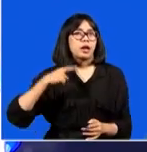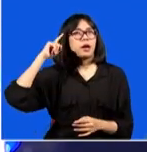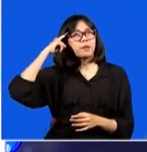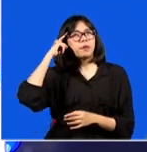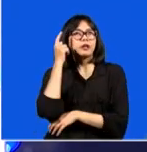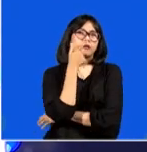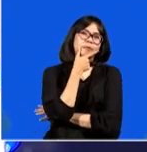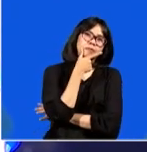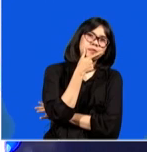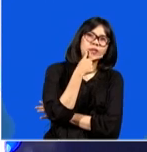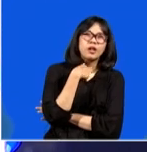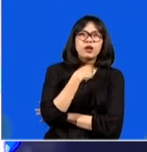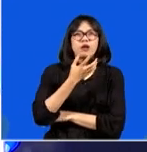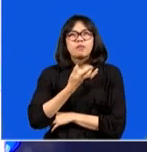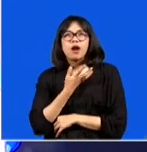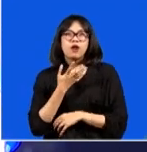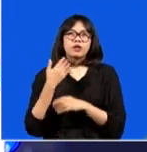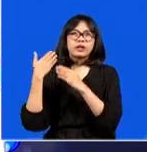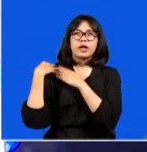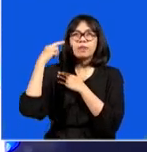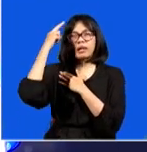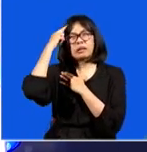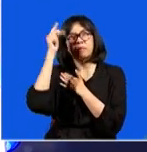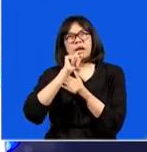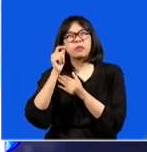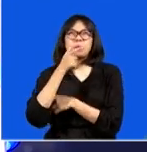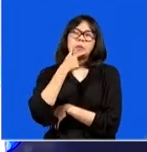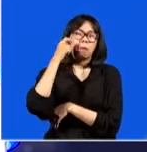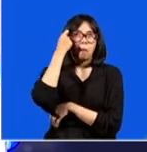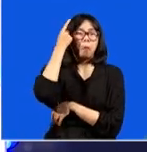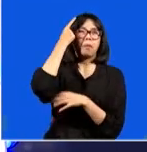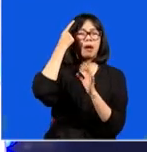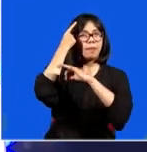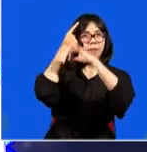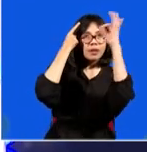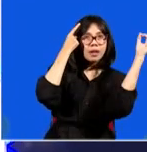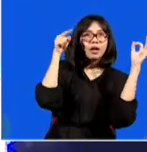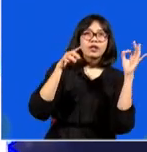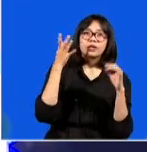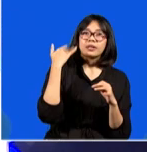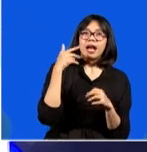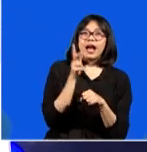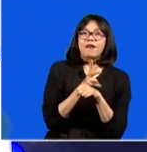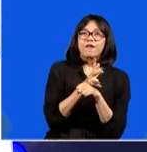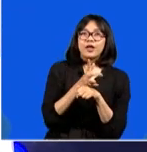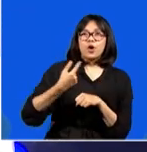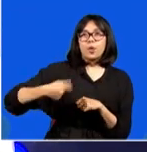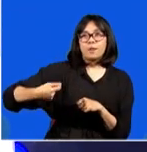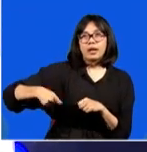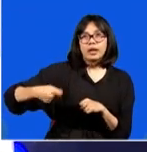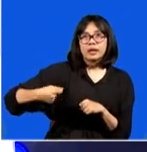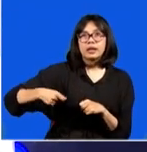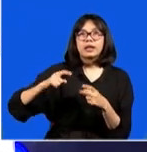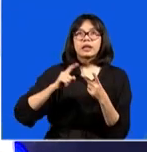mau jadi apa kita enggak kepikir mau jadi kepala sekolah seperti itu tapi ketika melihat video Mas menteri penguatan diri